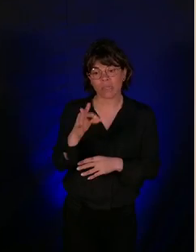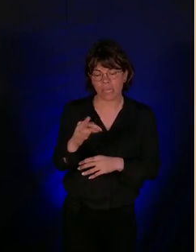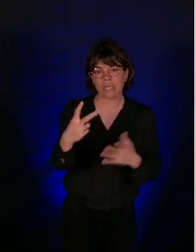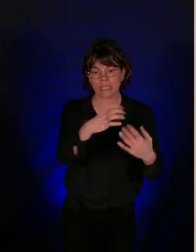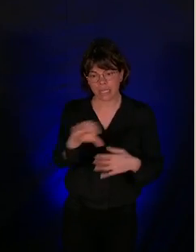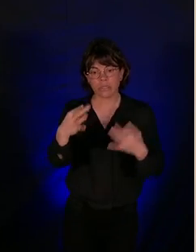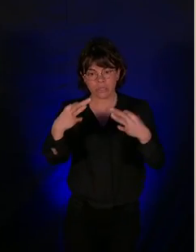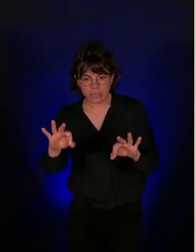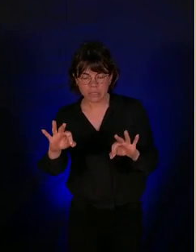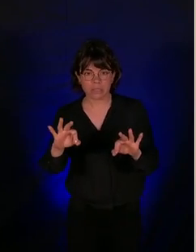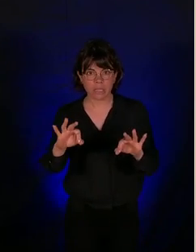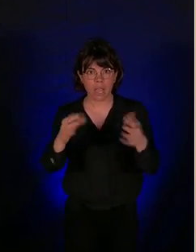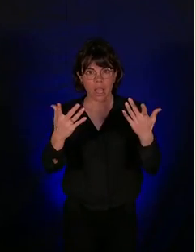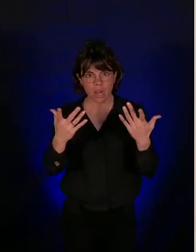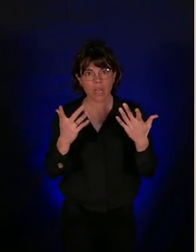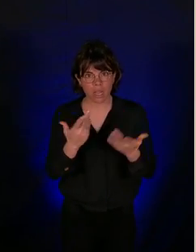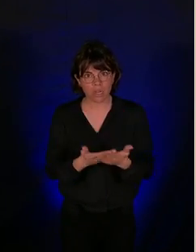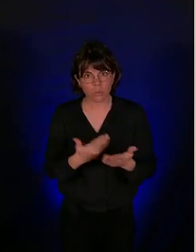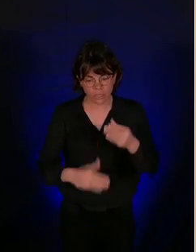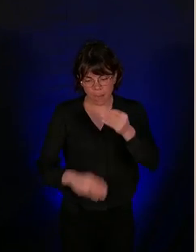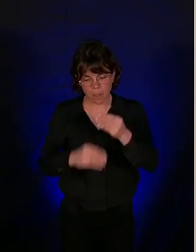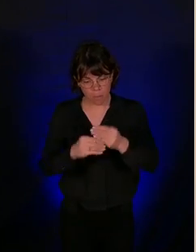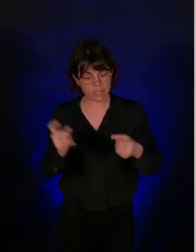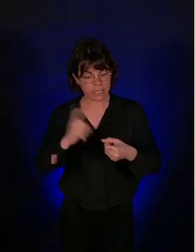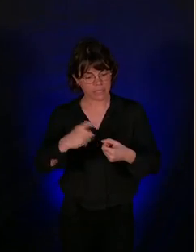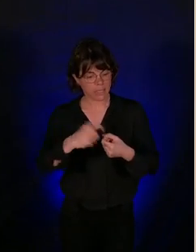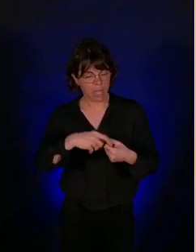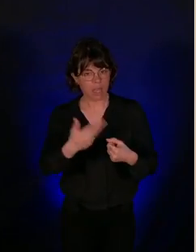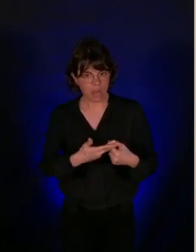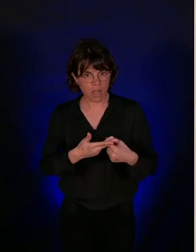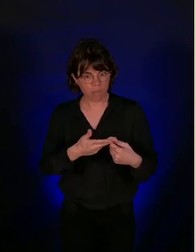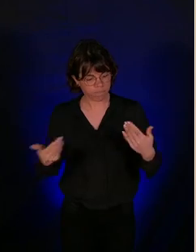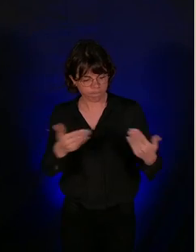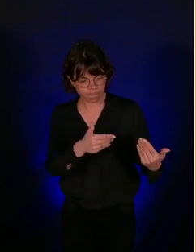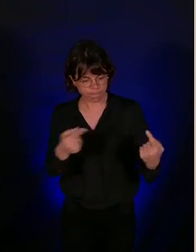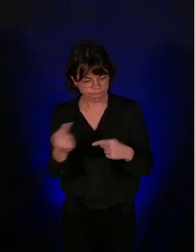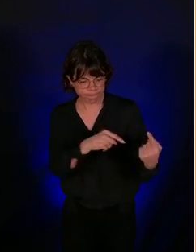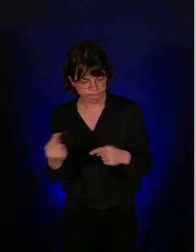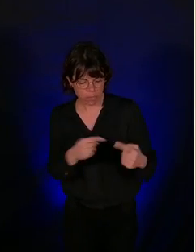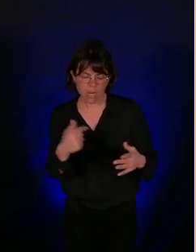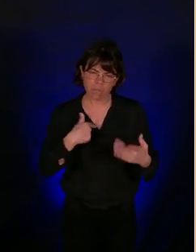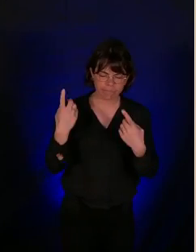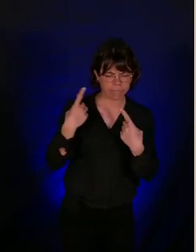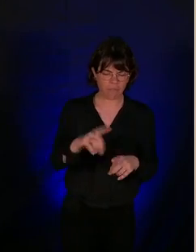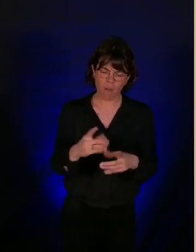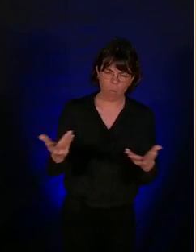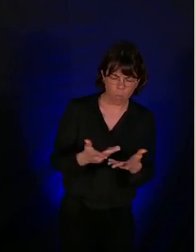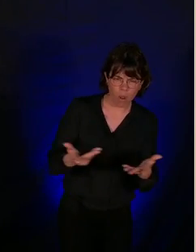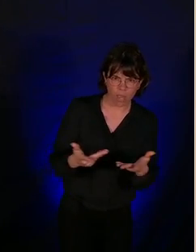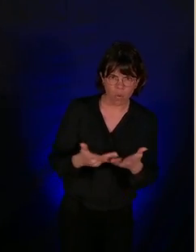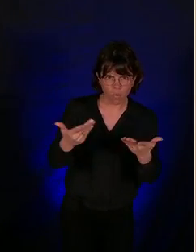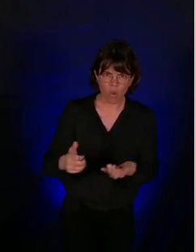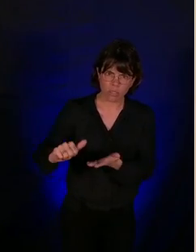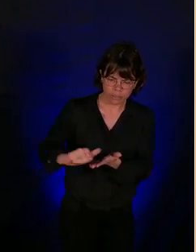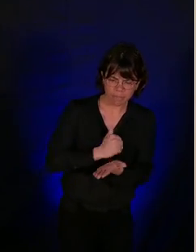l'amendement du syndicat parce que c'est aussi les amendements du syndicat qui on été débatttu je demander la suppression des deux